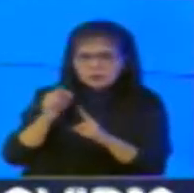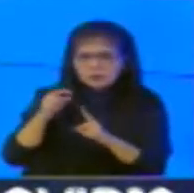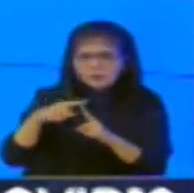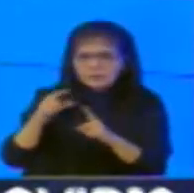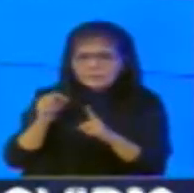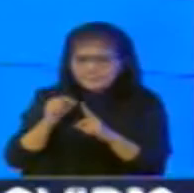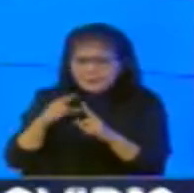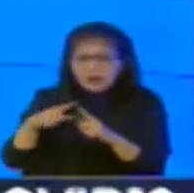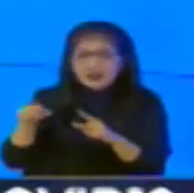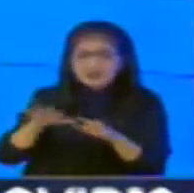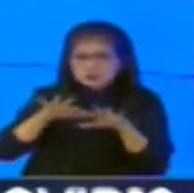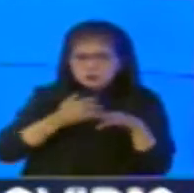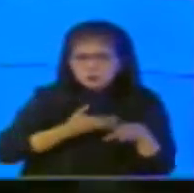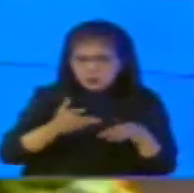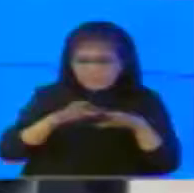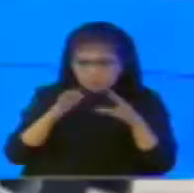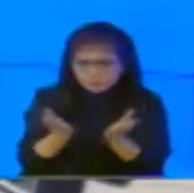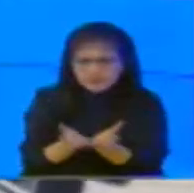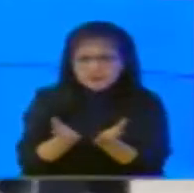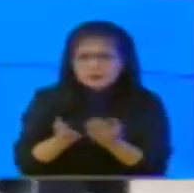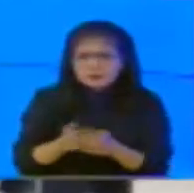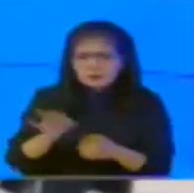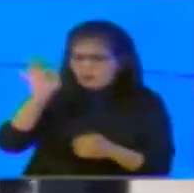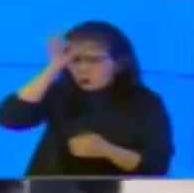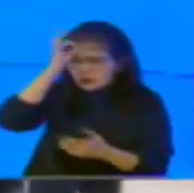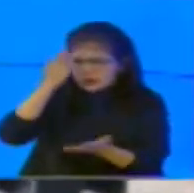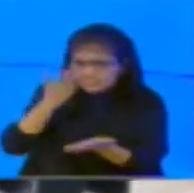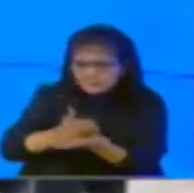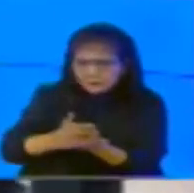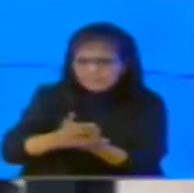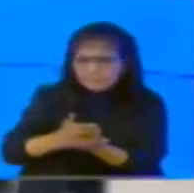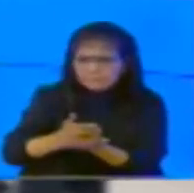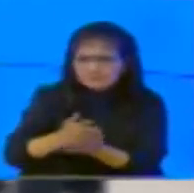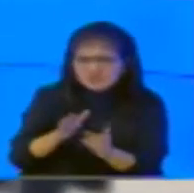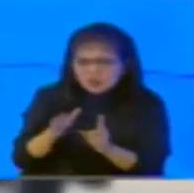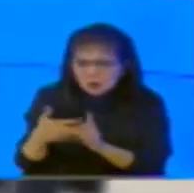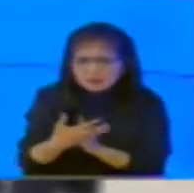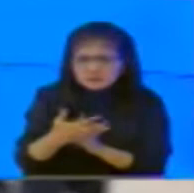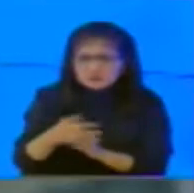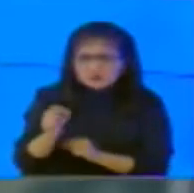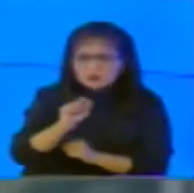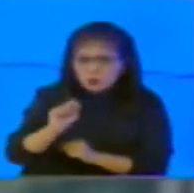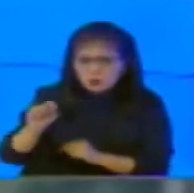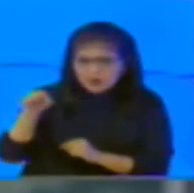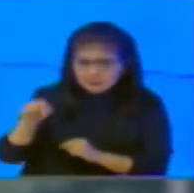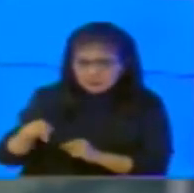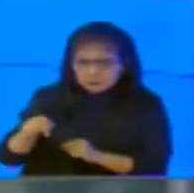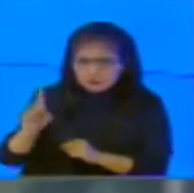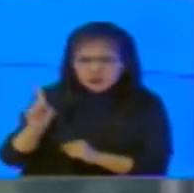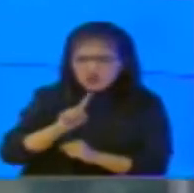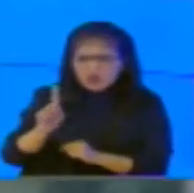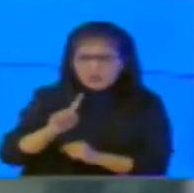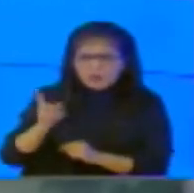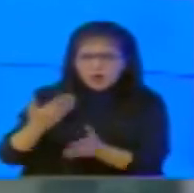Barat. Pihak Polri juga memastikan para siswa yang menjalani isolasi di kawasan sekolah pembentukan perwira tidak akan kontak